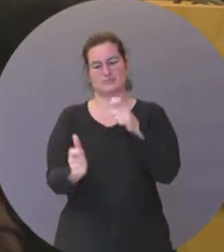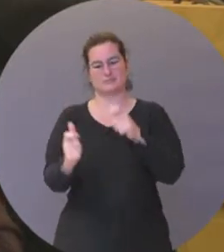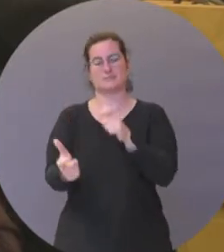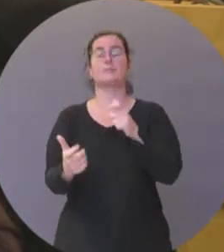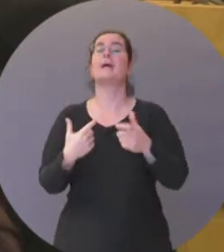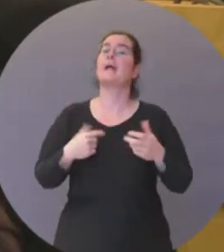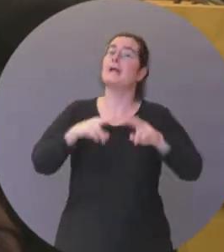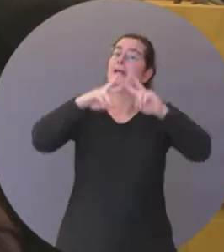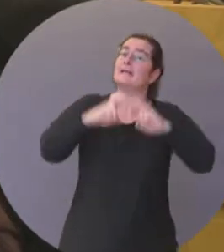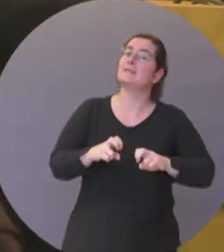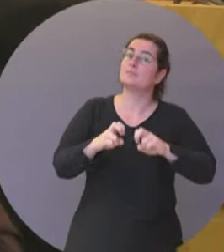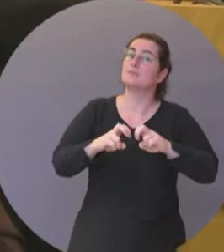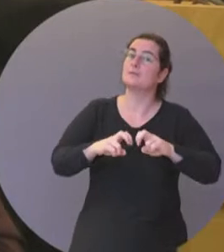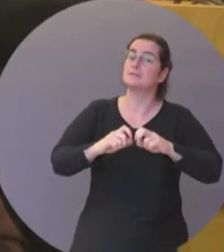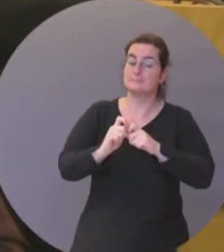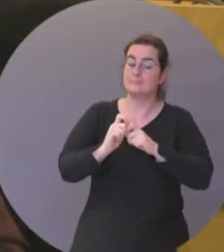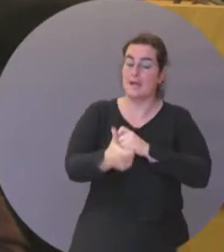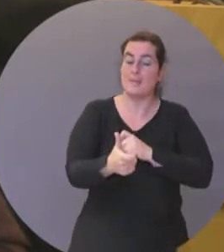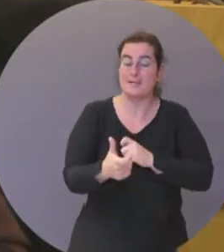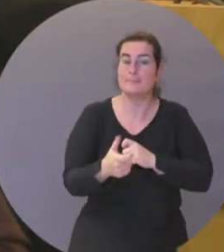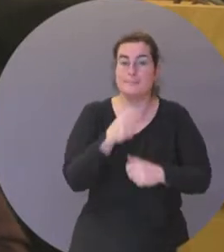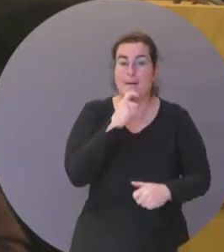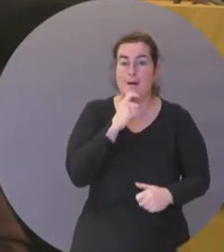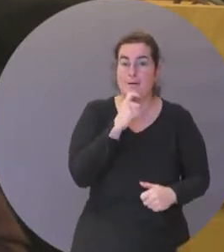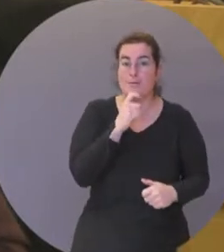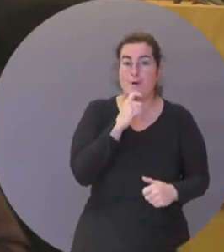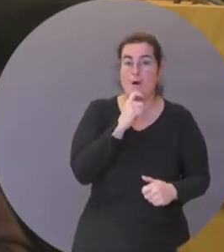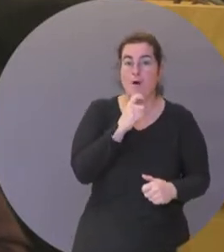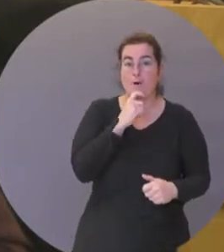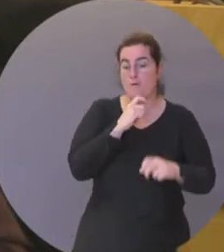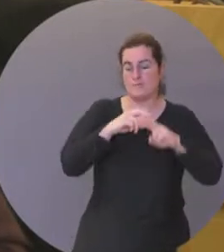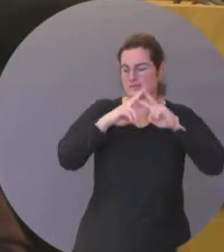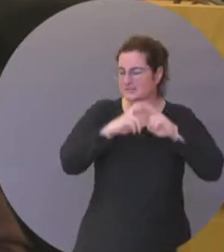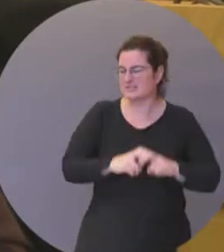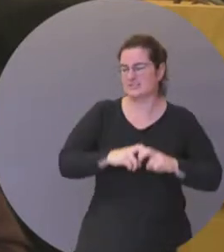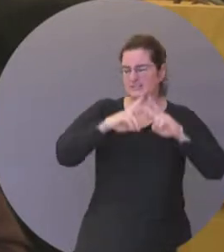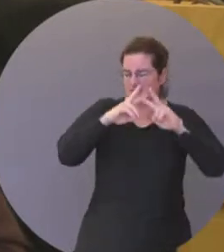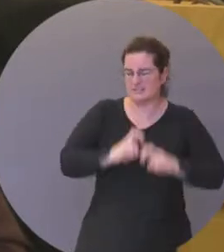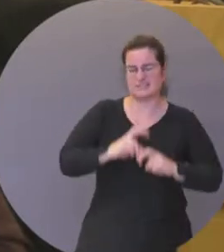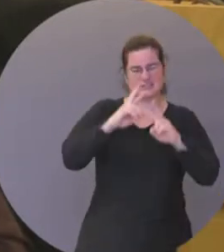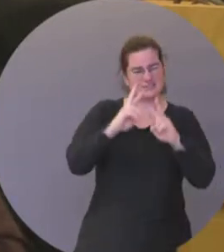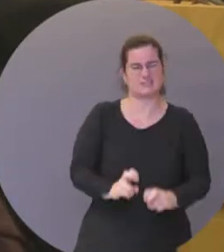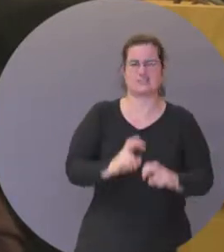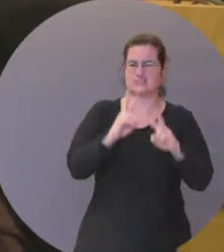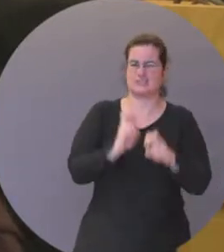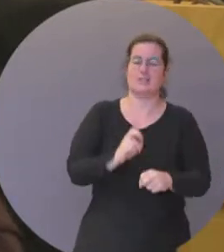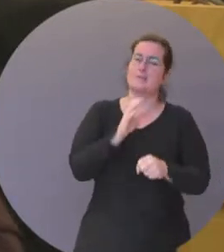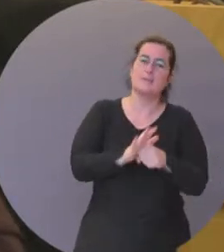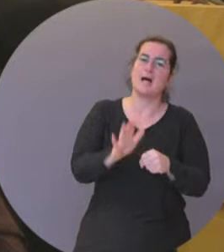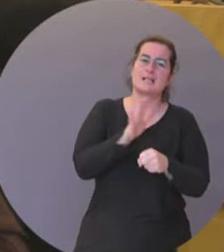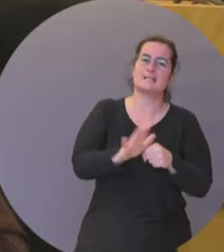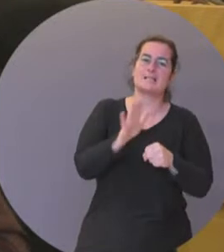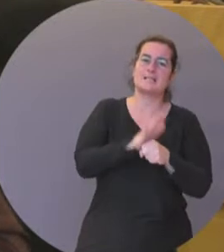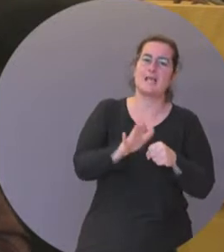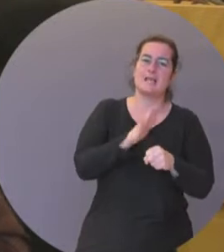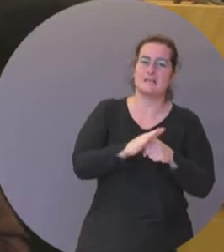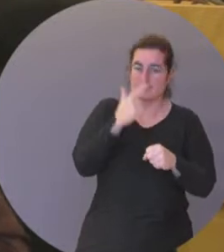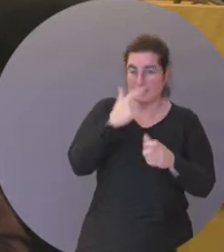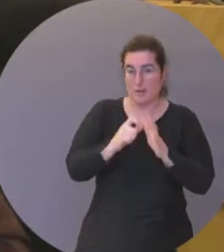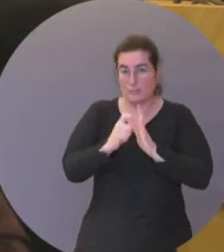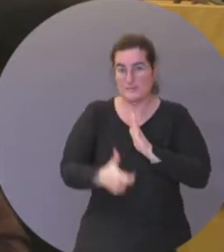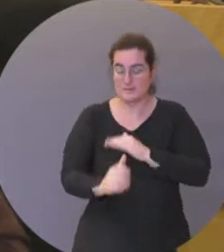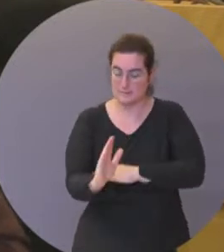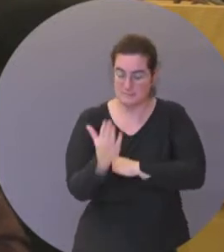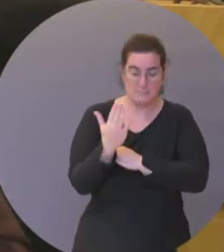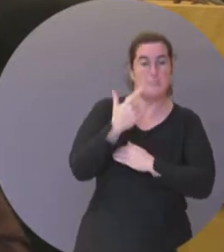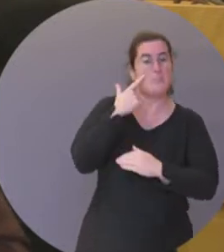de ces dispositions nationales ne sont toujours pas suffisamment poussées et abouti pour voir les conséquences directes que cela peut avoir sur